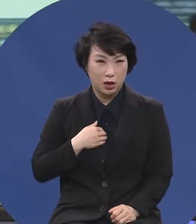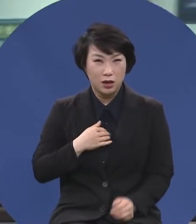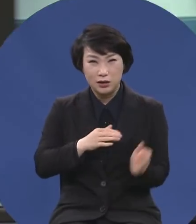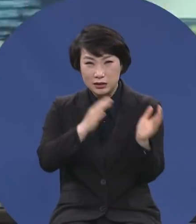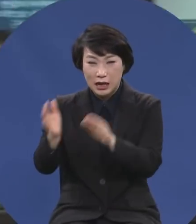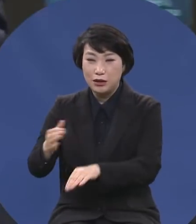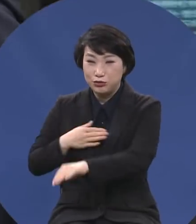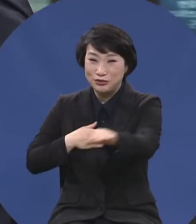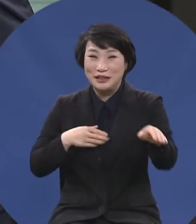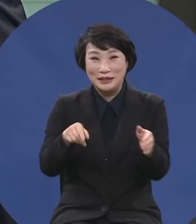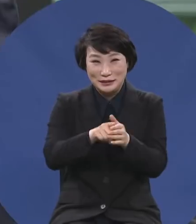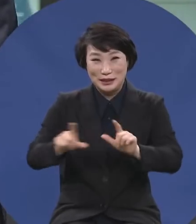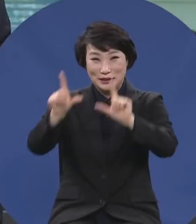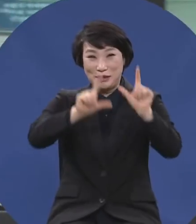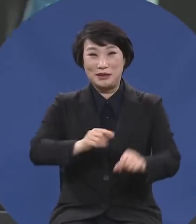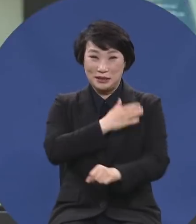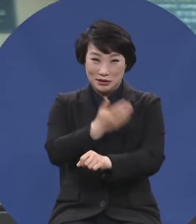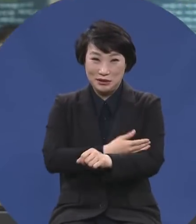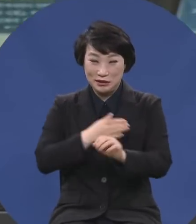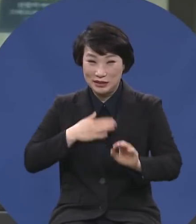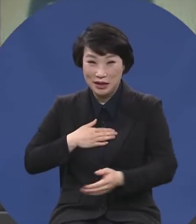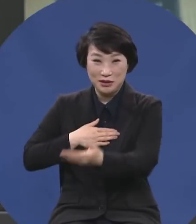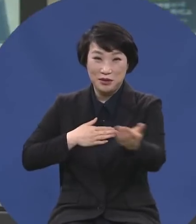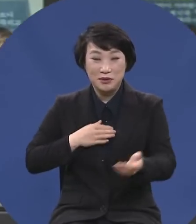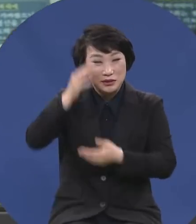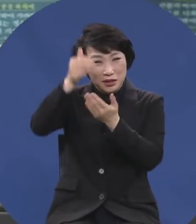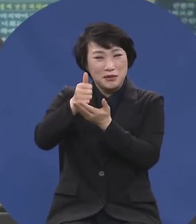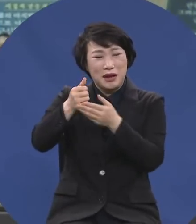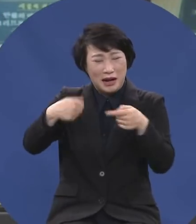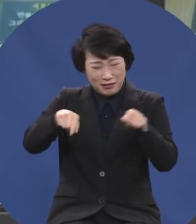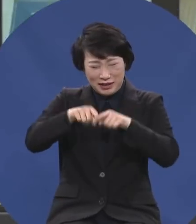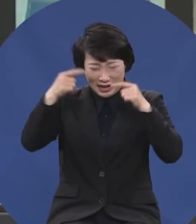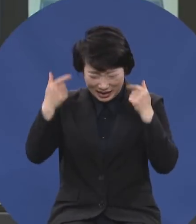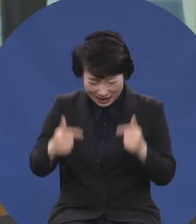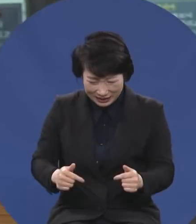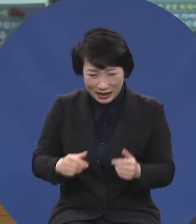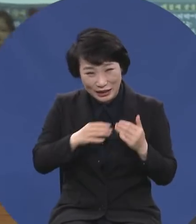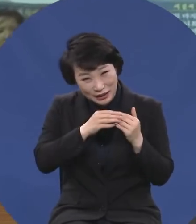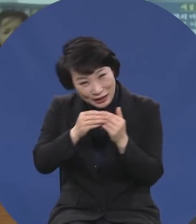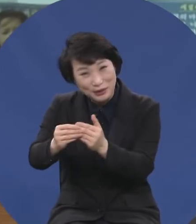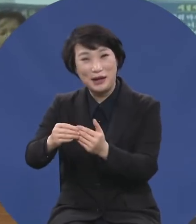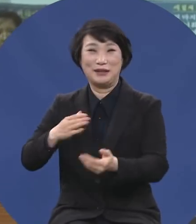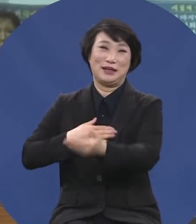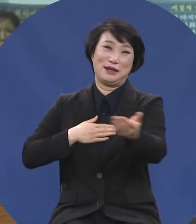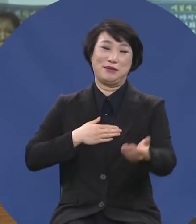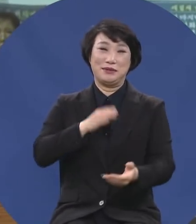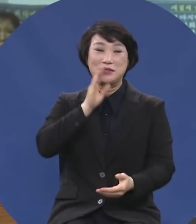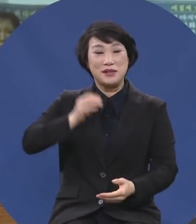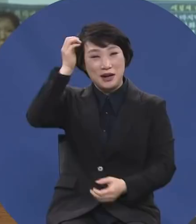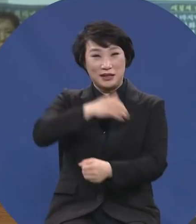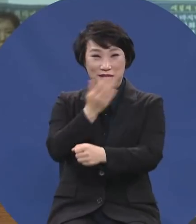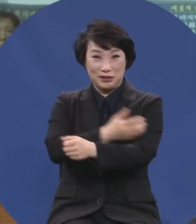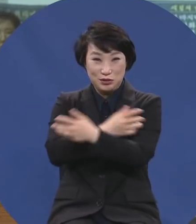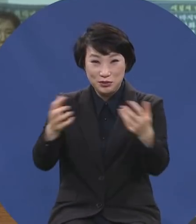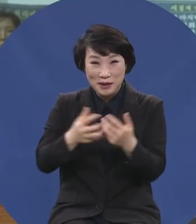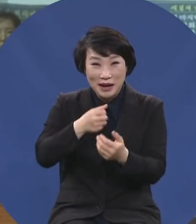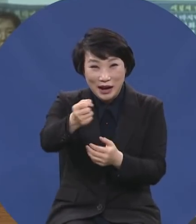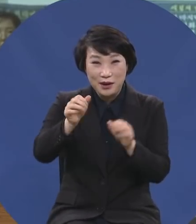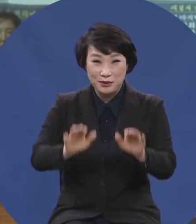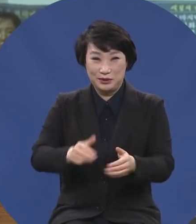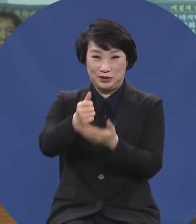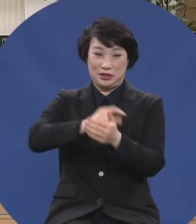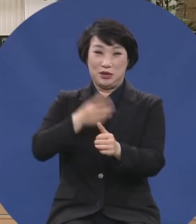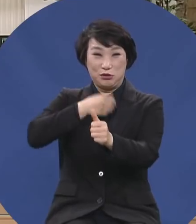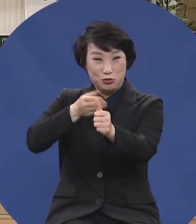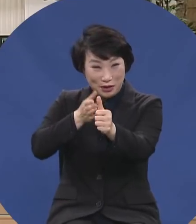신앙생활의 기능도 여러분에게 성령으로 항상 움직여가는 신령한 기능이 충만하기를 주님의